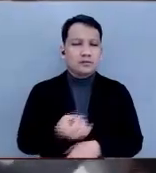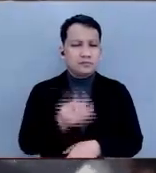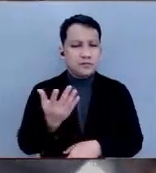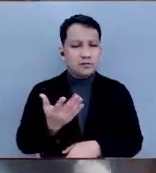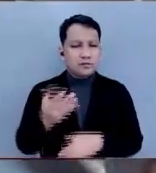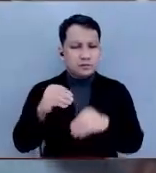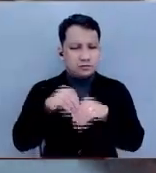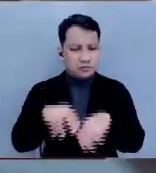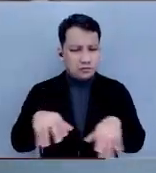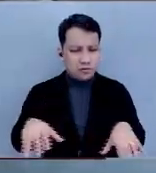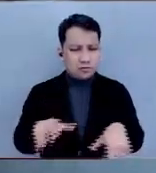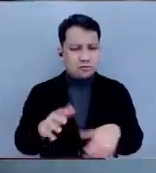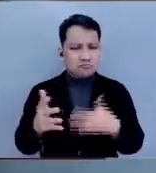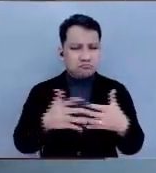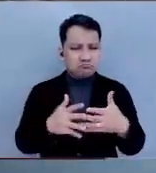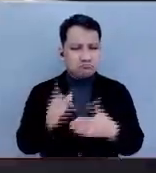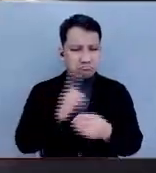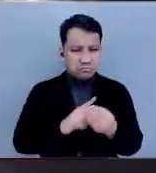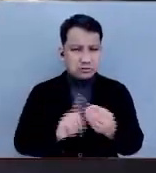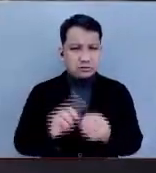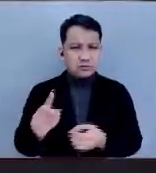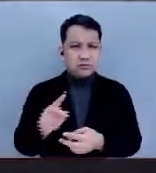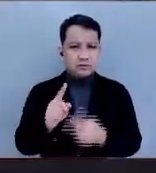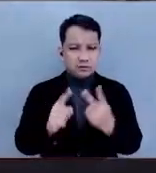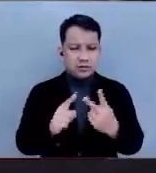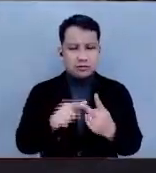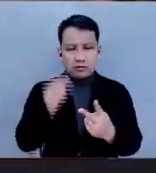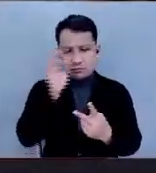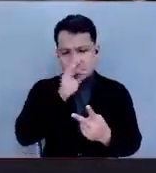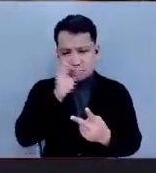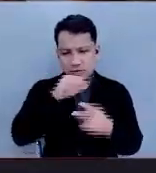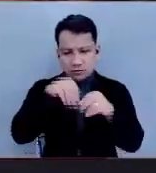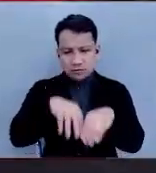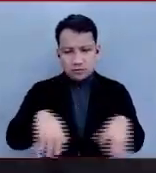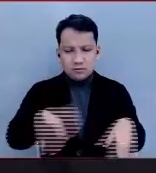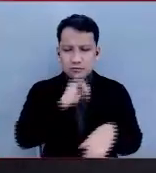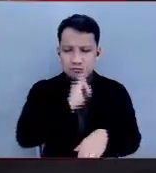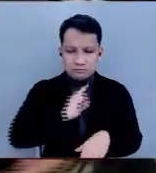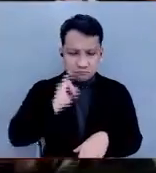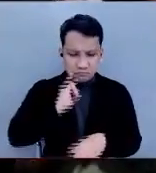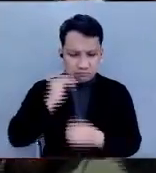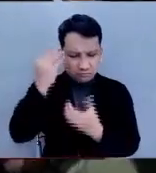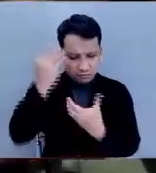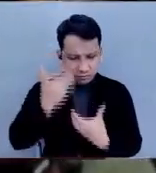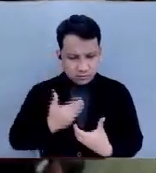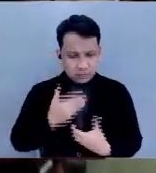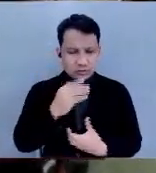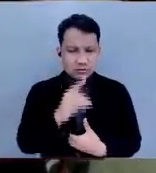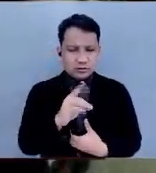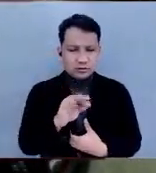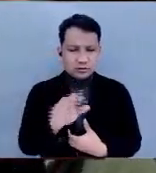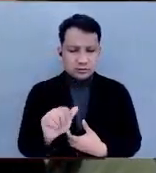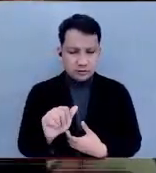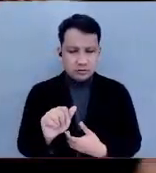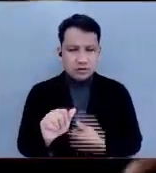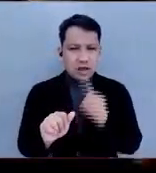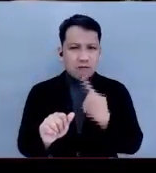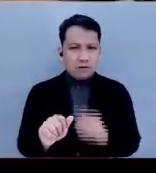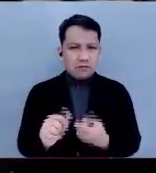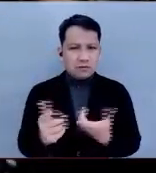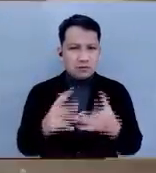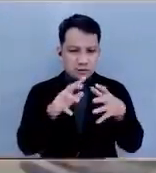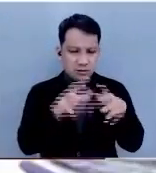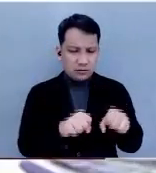nawawala. Katunayan, 2 Pinoy ang pinaghahanap sa Israel ayon sa ating Department of Foreign Affairs. Posibleng bihag din sila